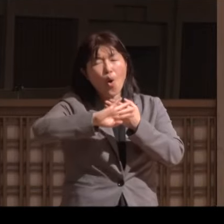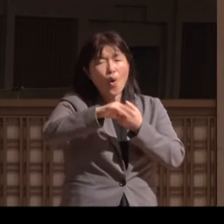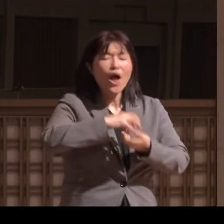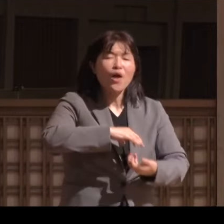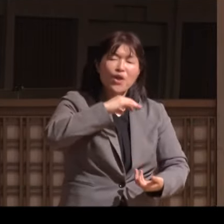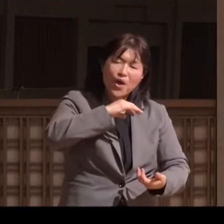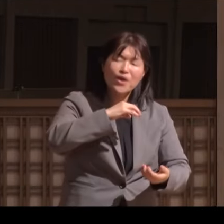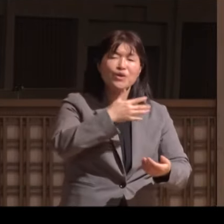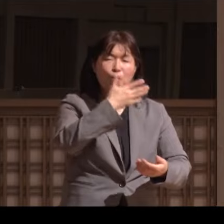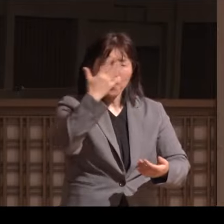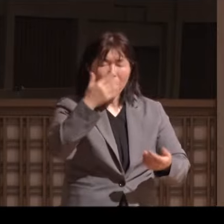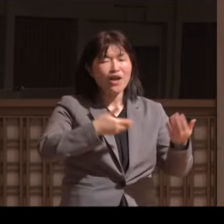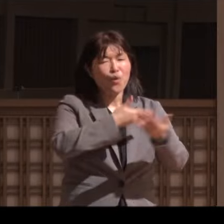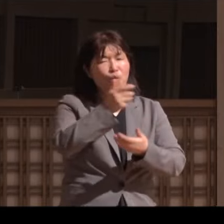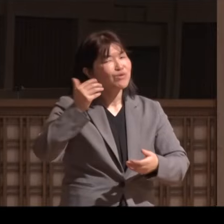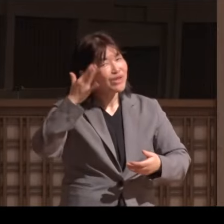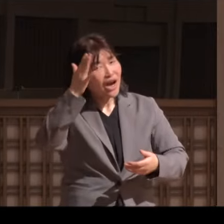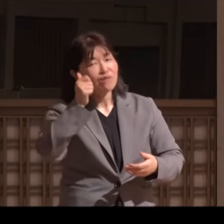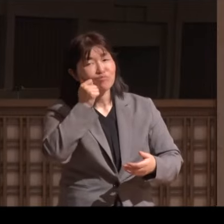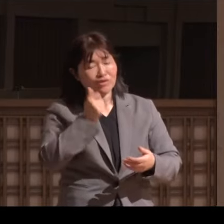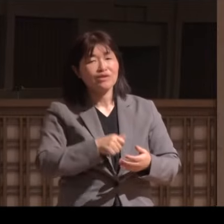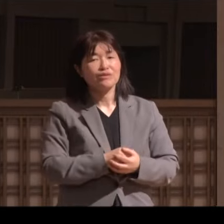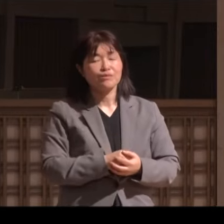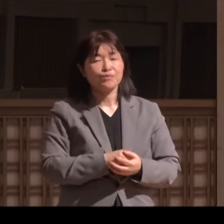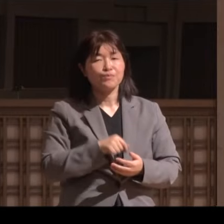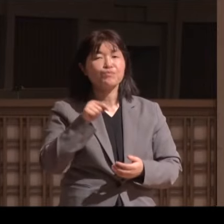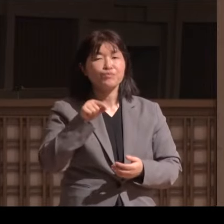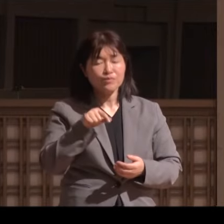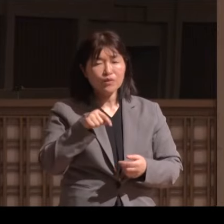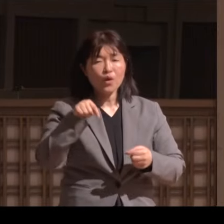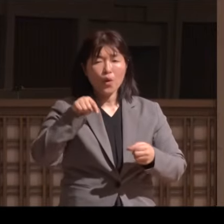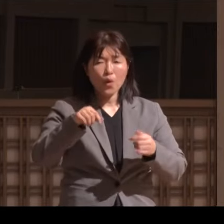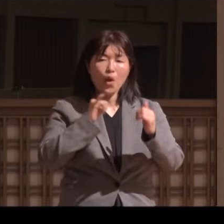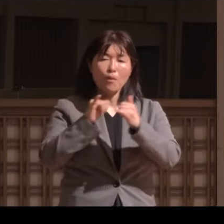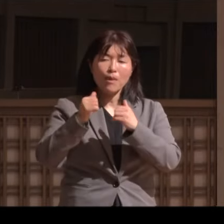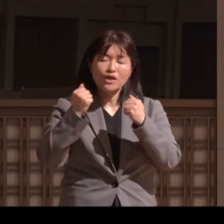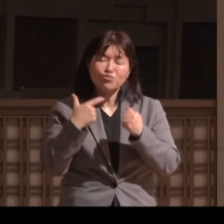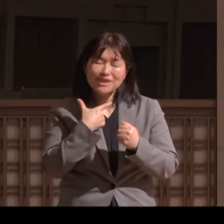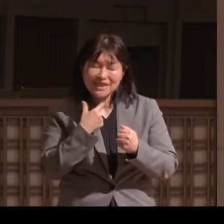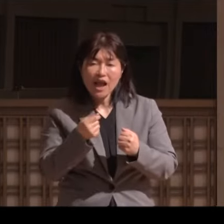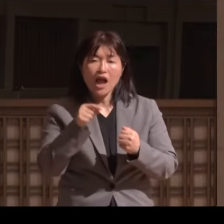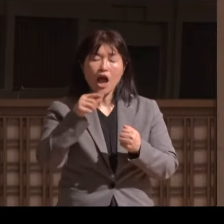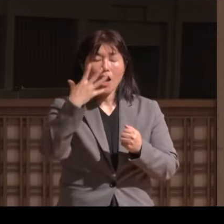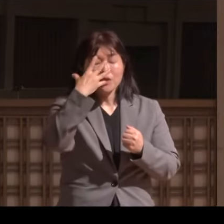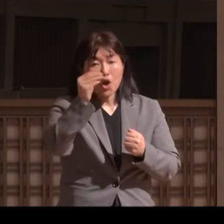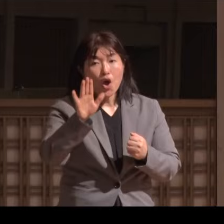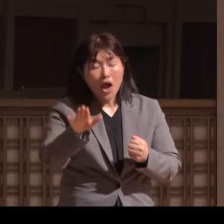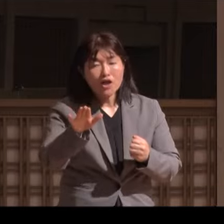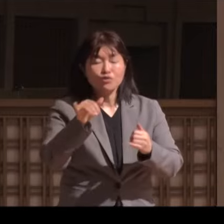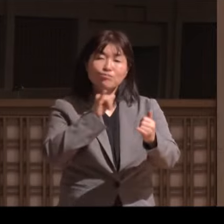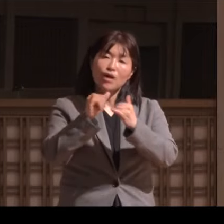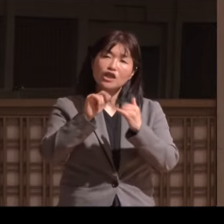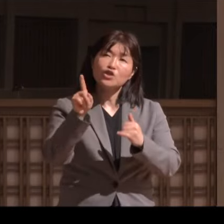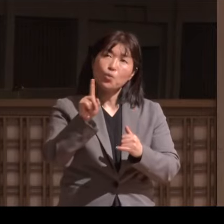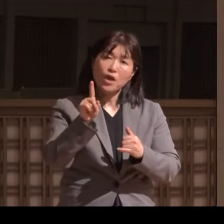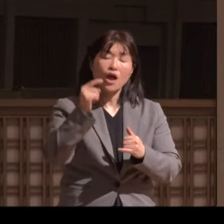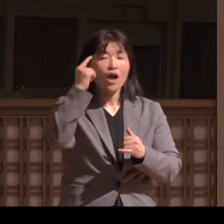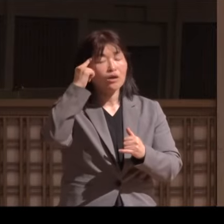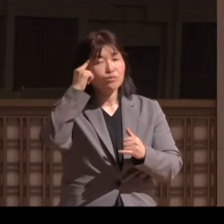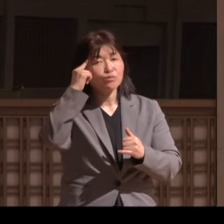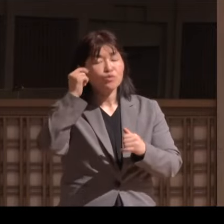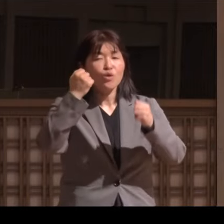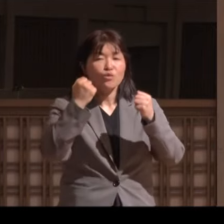感じるんですねでもやっぱりこうなんだろうそのこの街に住みたいなとかこの街って魅力的だなっていう街がどういう街かなって考える